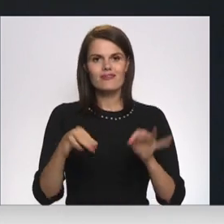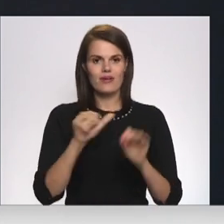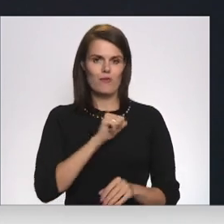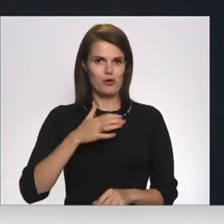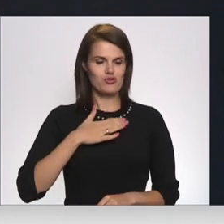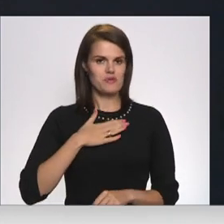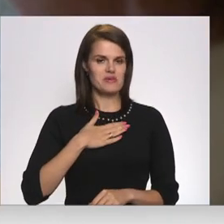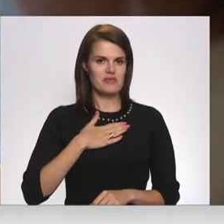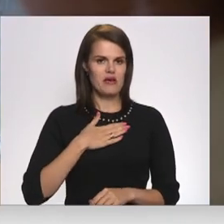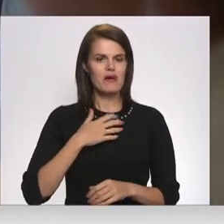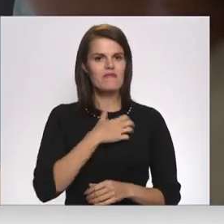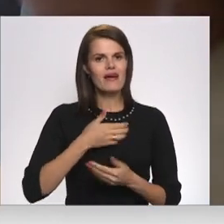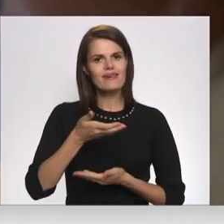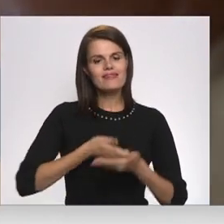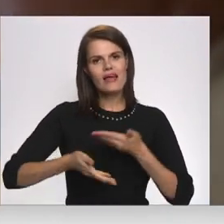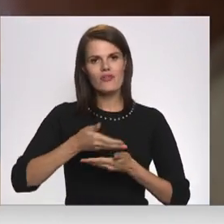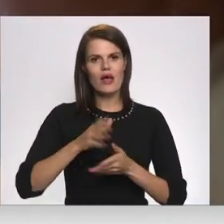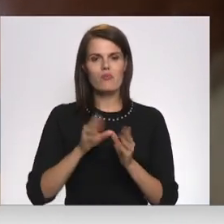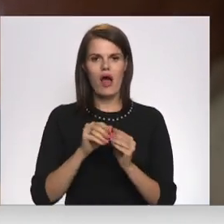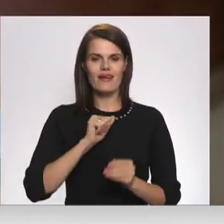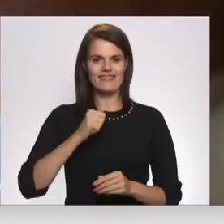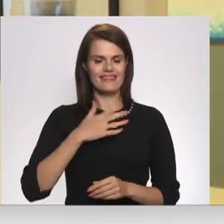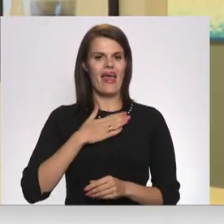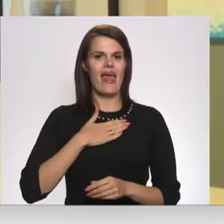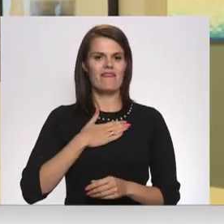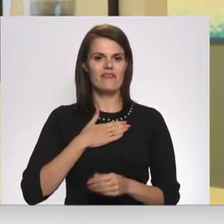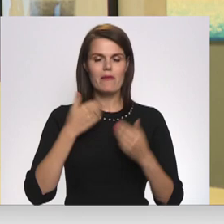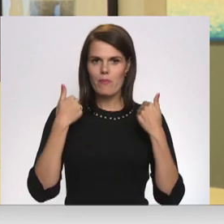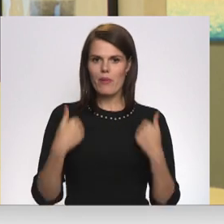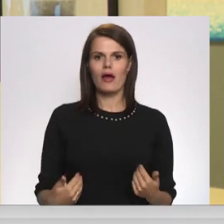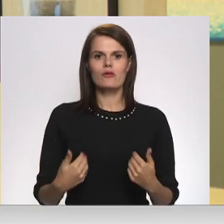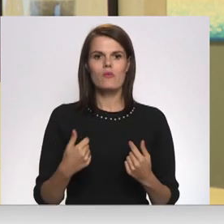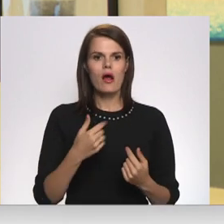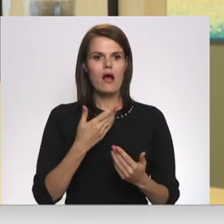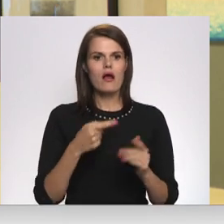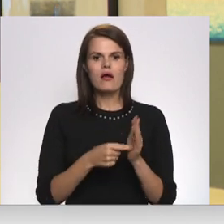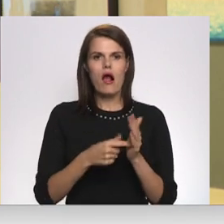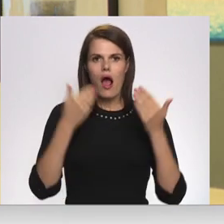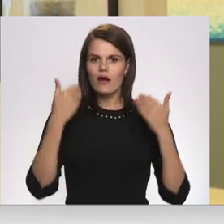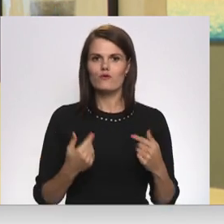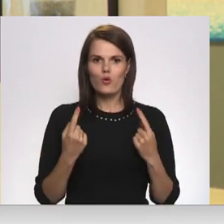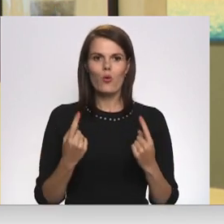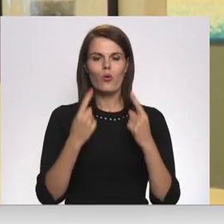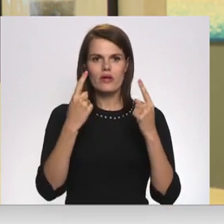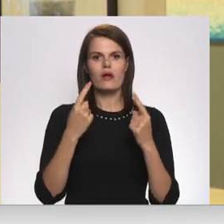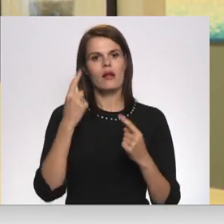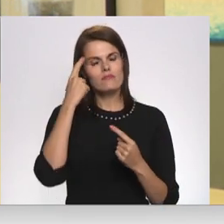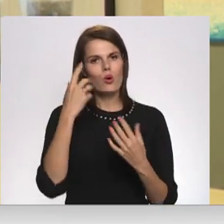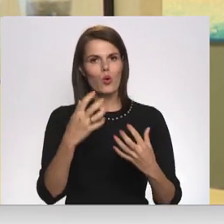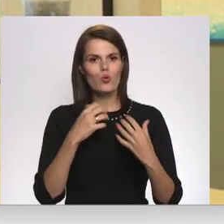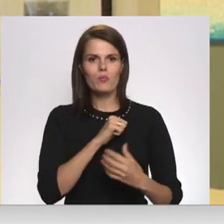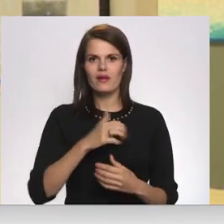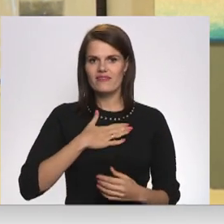sevi. Sadarbība ar savu personu, ar savu unikalitāti, ar rūpēm par savu veselību,